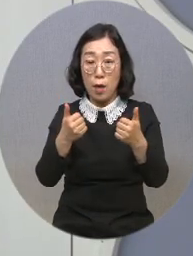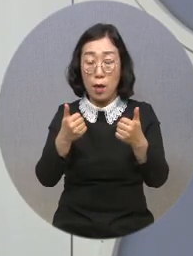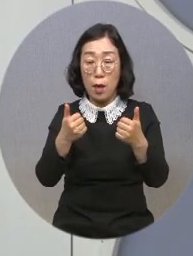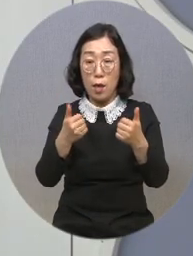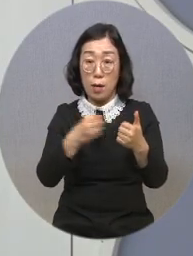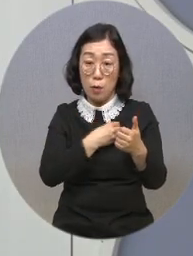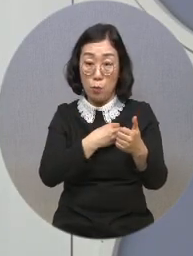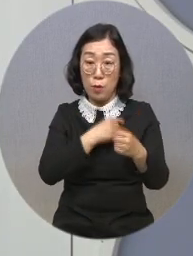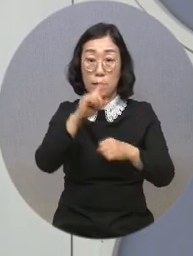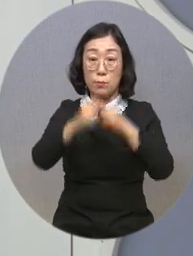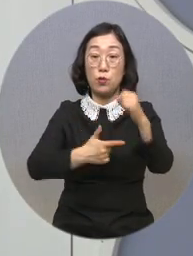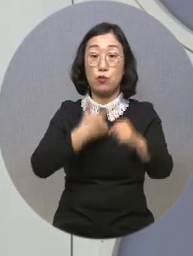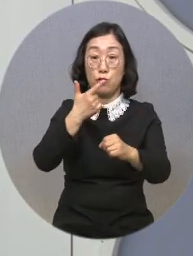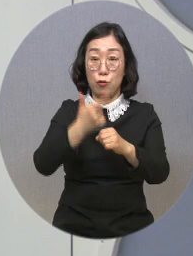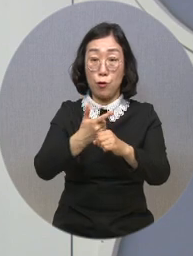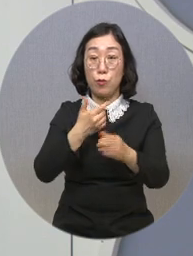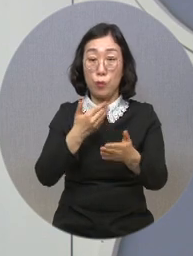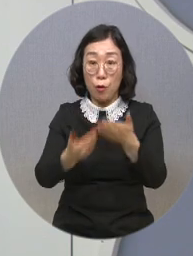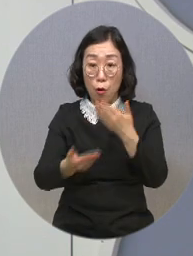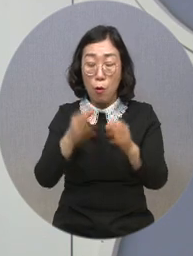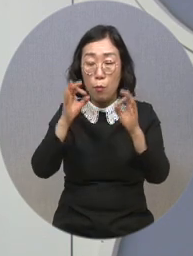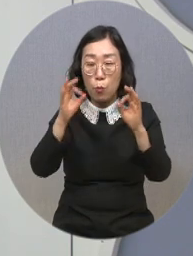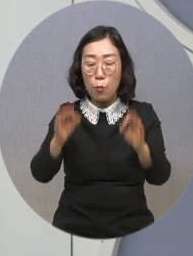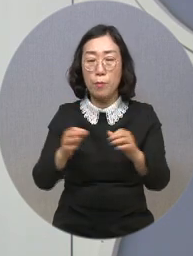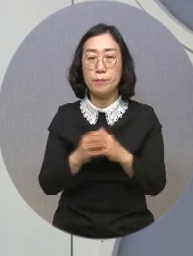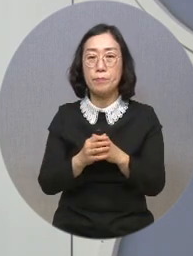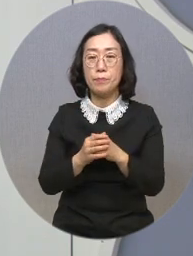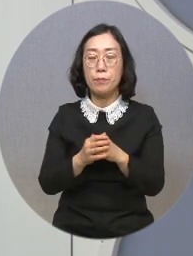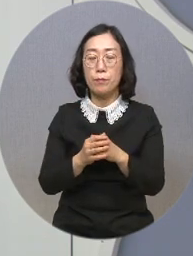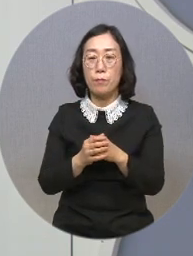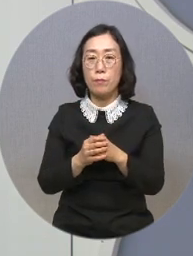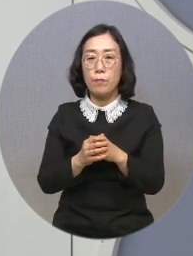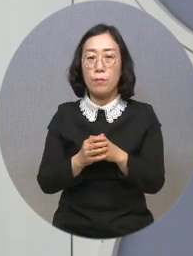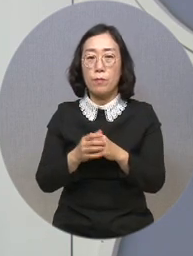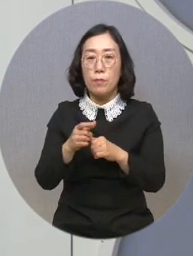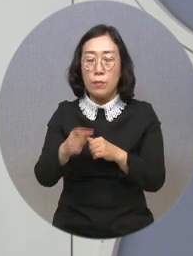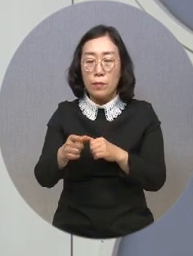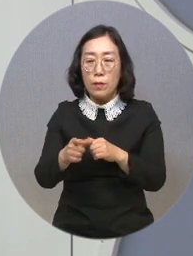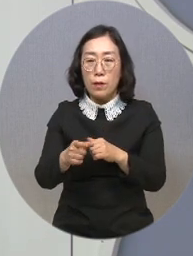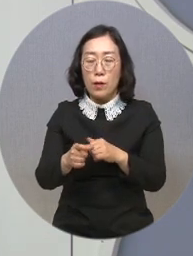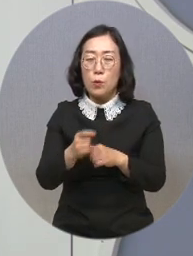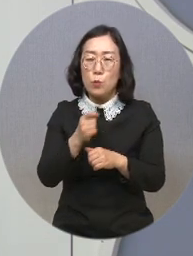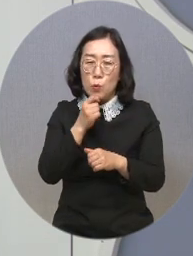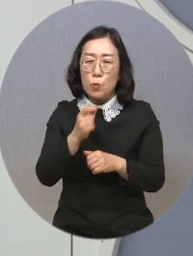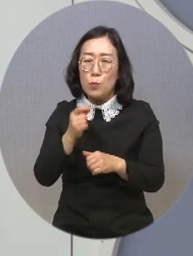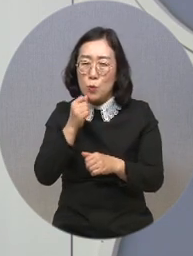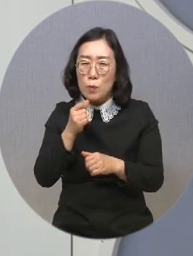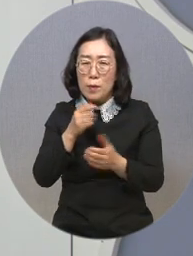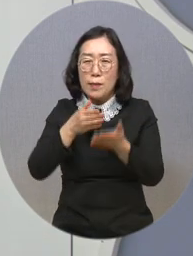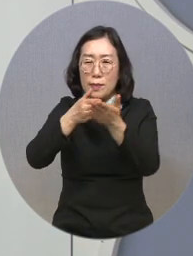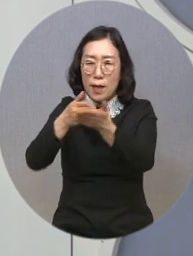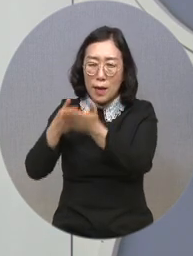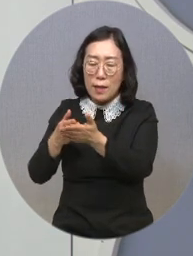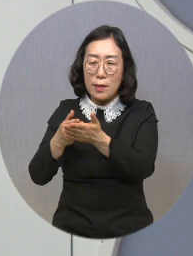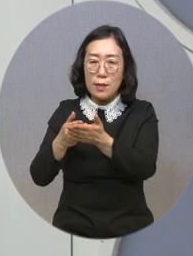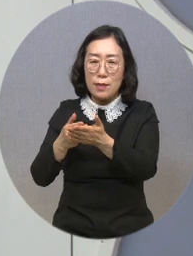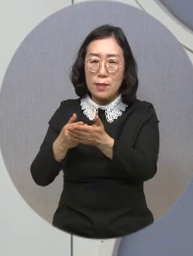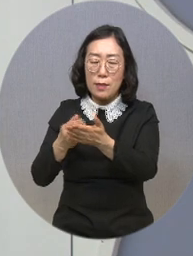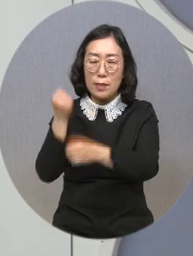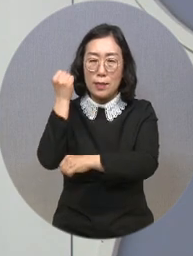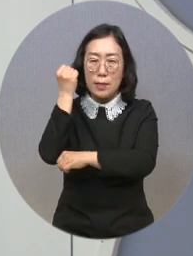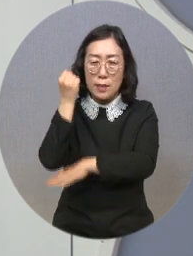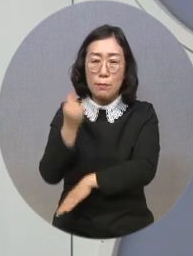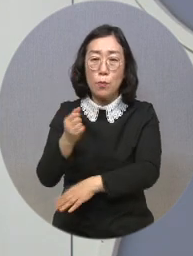했지만, 국회의원이 이게 아까 뭐 제가 여러 가지 했다고 했지만, 그거는 지엽적인 것이지 근본적인